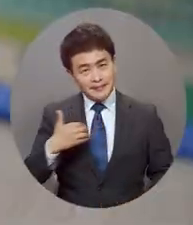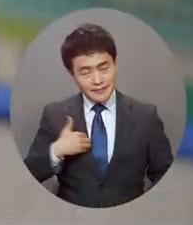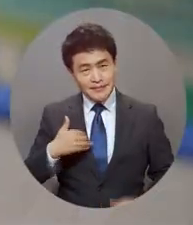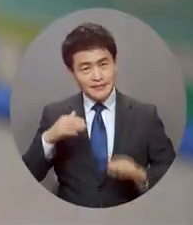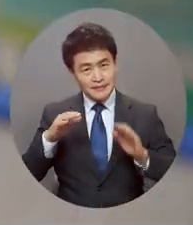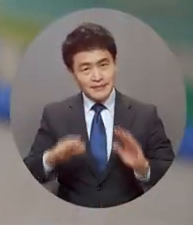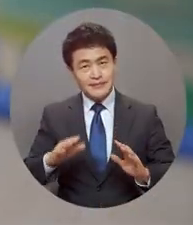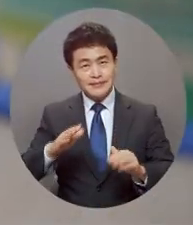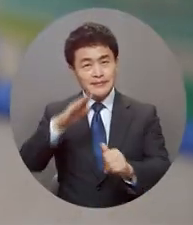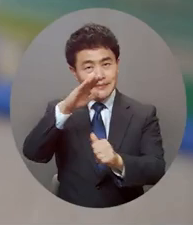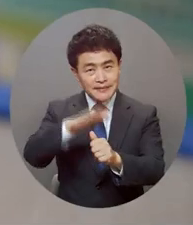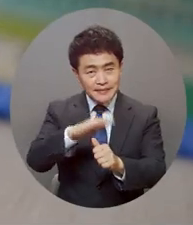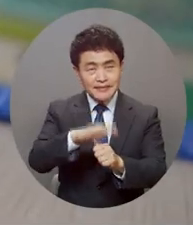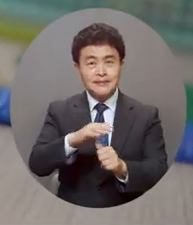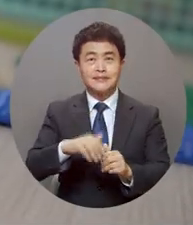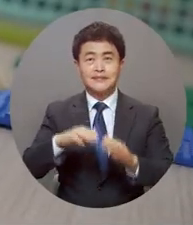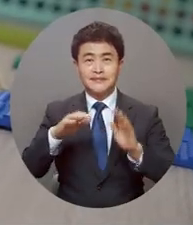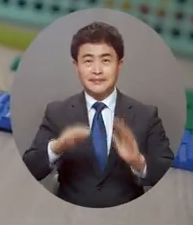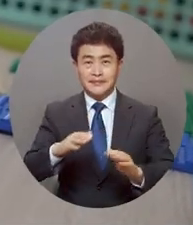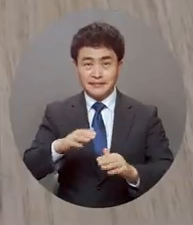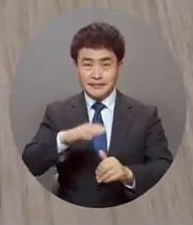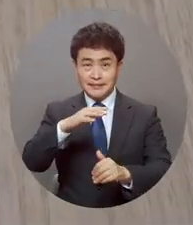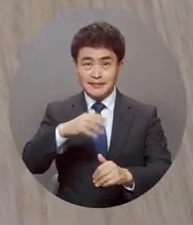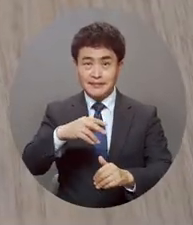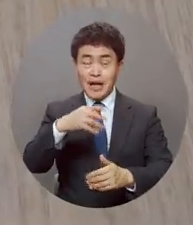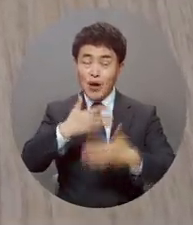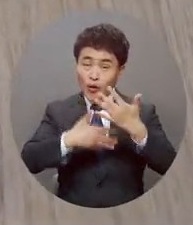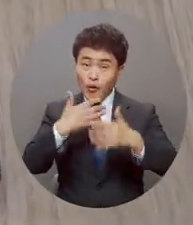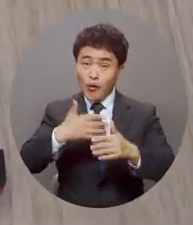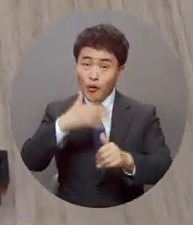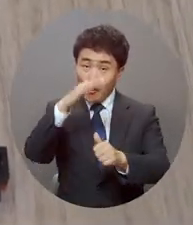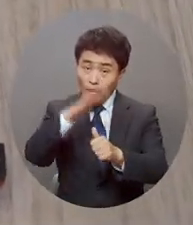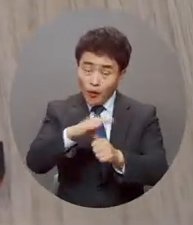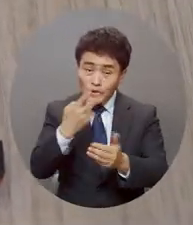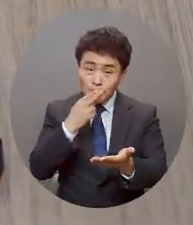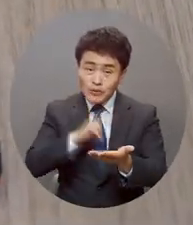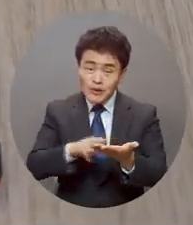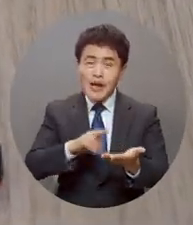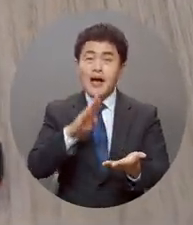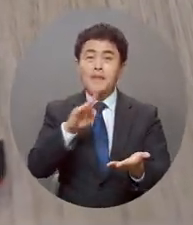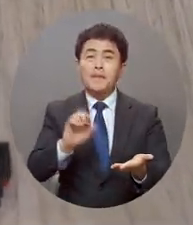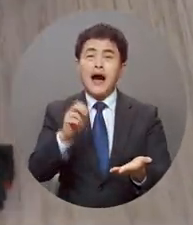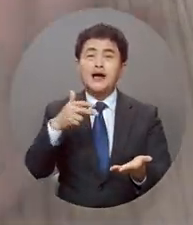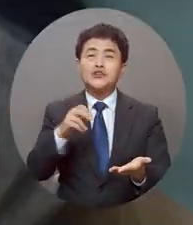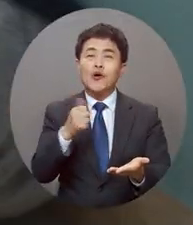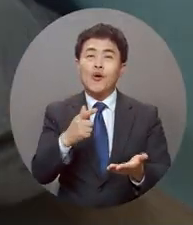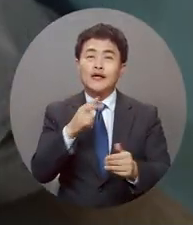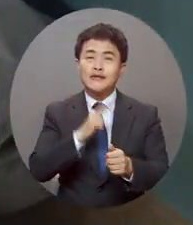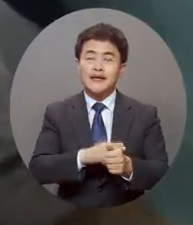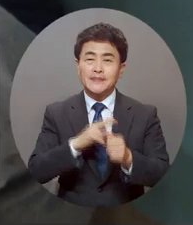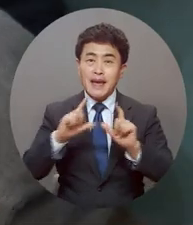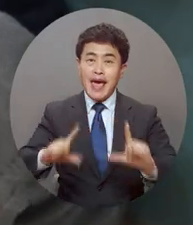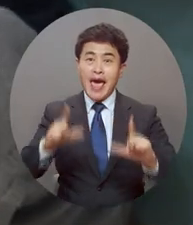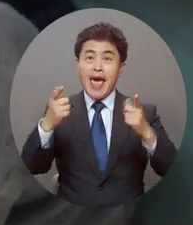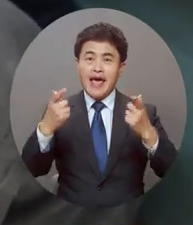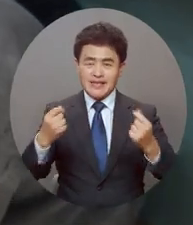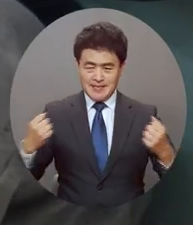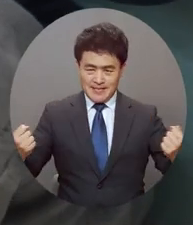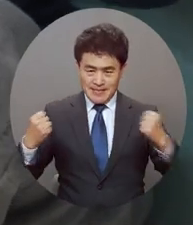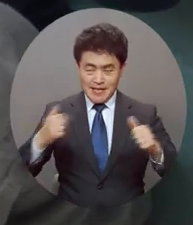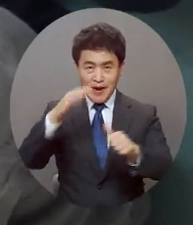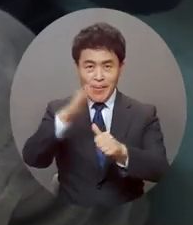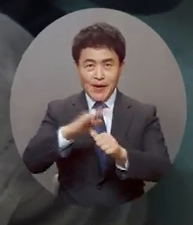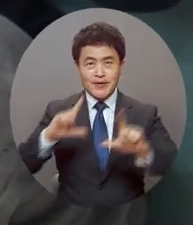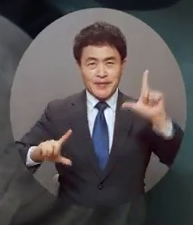지금의 아이들. 동영상 잡지 어린이에는 방정환 선생이 소망했던 대로 해처럼 씩씩한 어린이들의